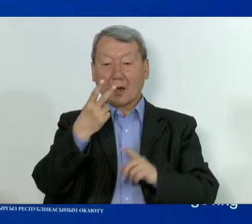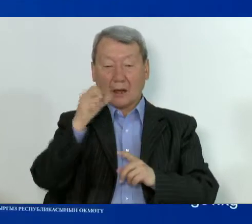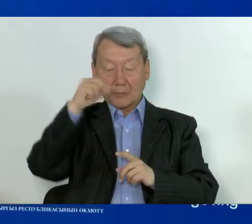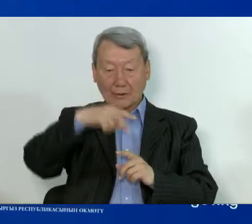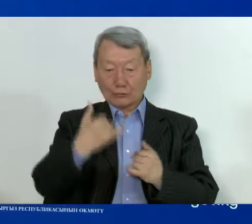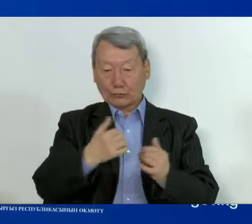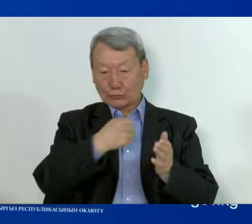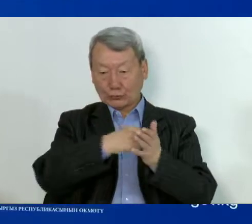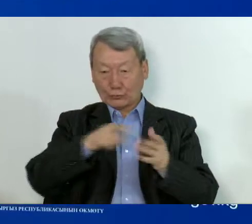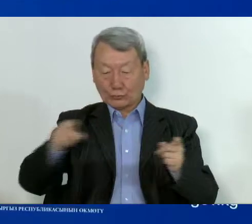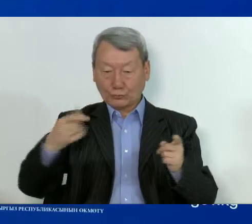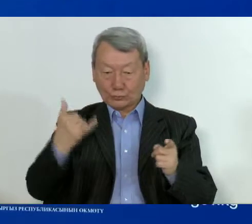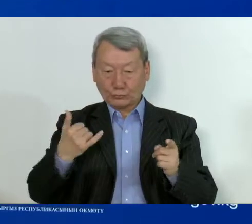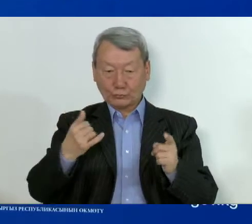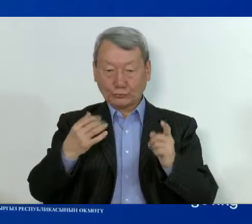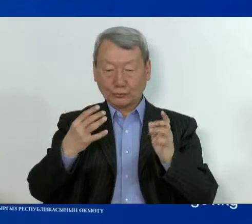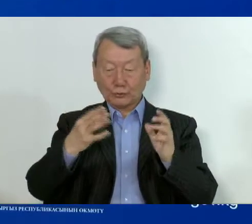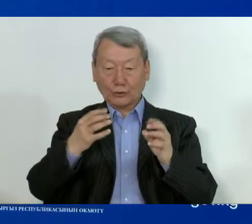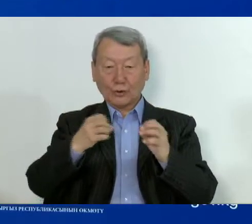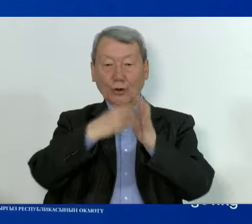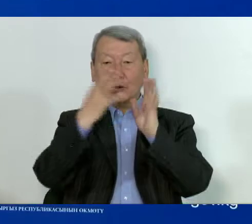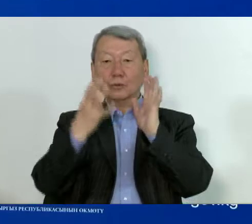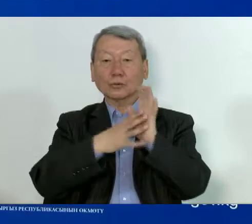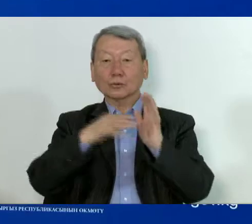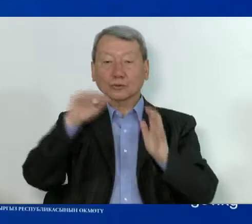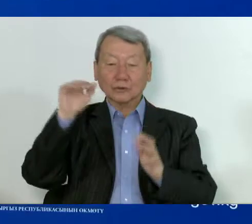бүгүнкү күнү чейин